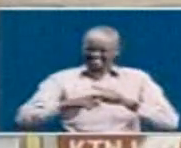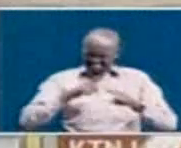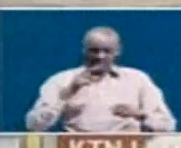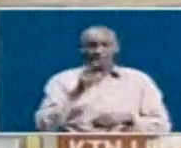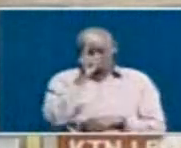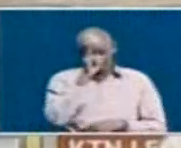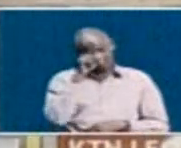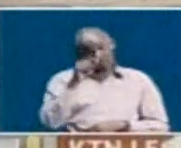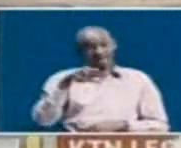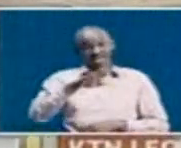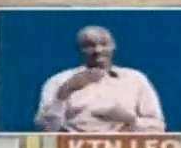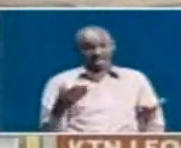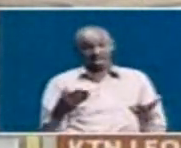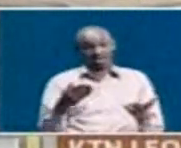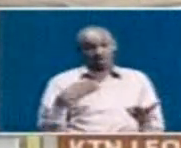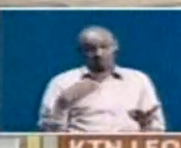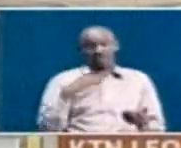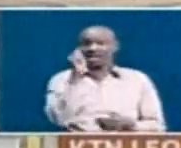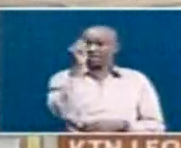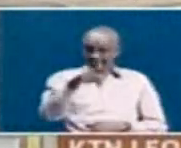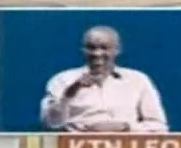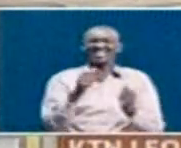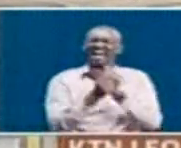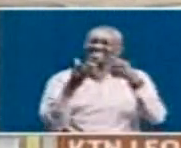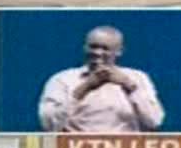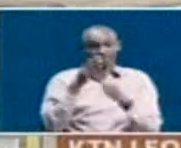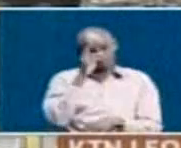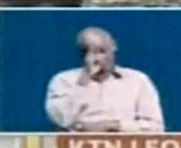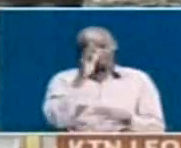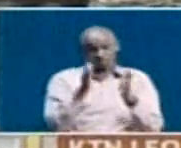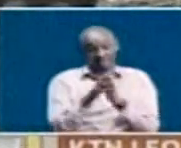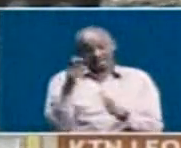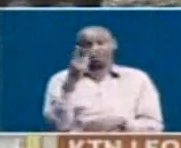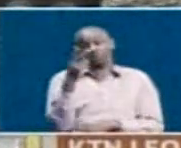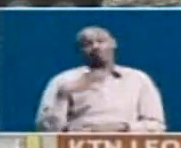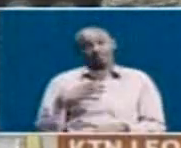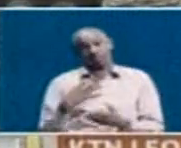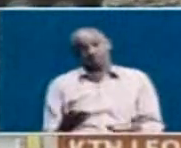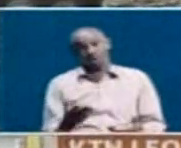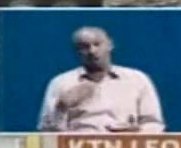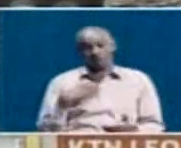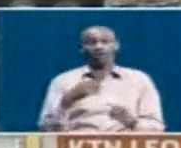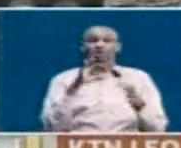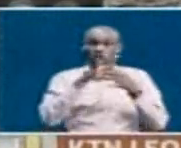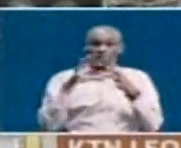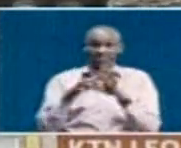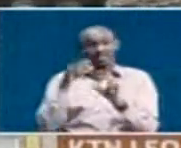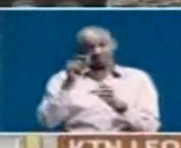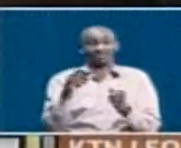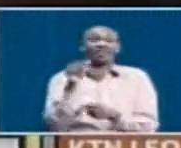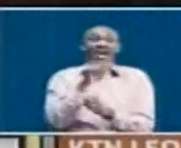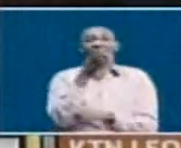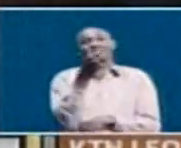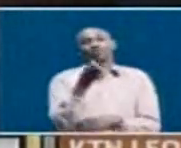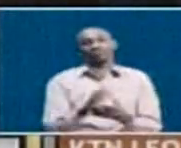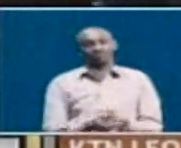wa polisi kutoka kitengo cha utawala 19 pamoja na raia wawili wa kampuni ya Toyota waliokuwa wakiregesha gari